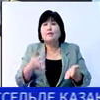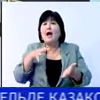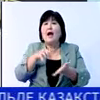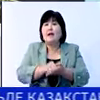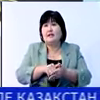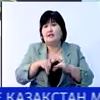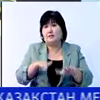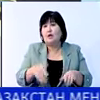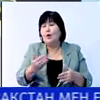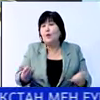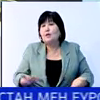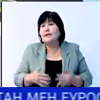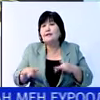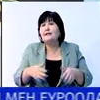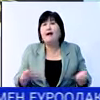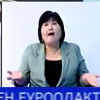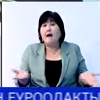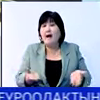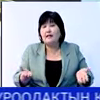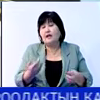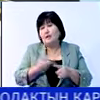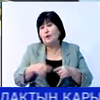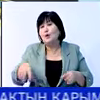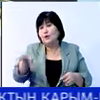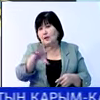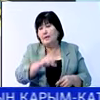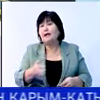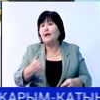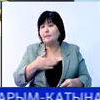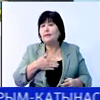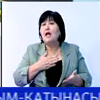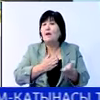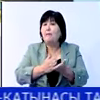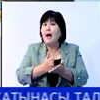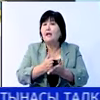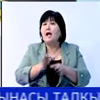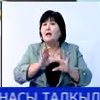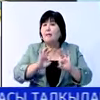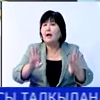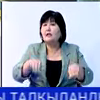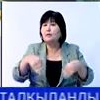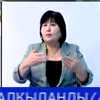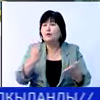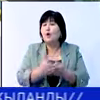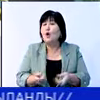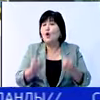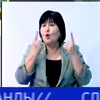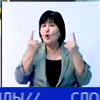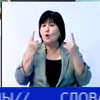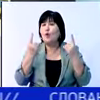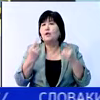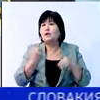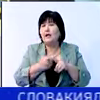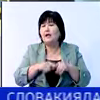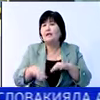жатыр? Олардың тыныс тіршілігі қандай? Мінекей осының бәрінен біз бағыт беріп отыратын үлкен салалы,